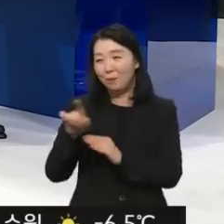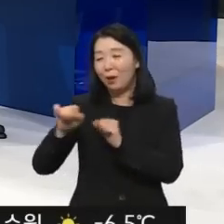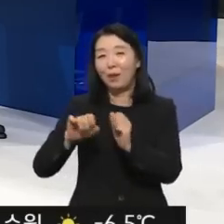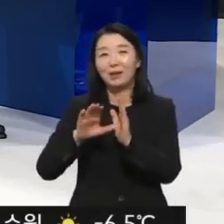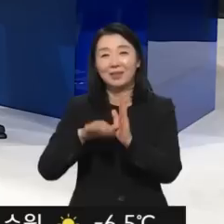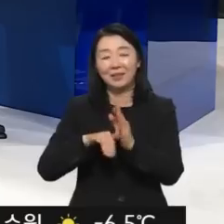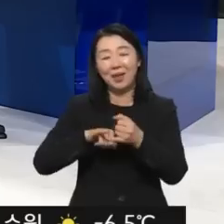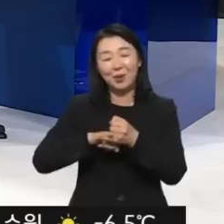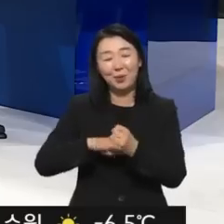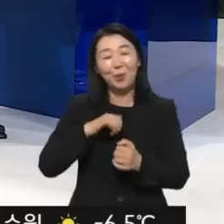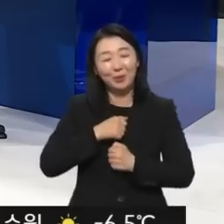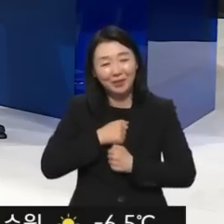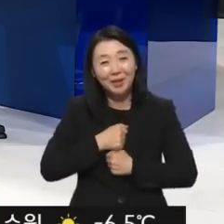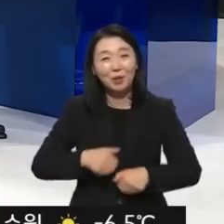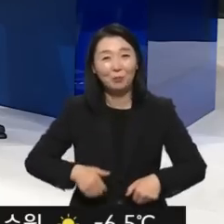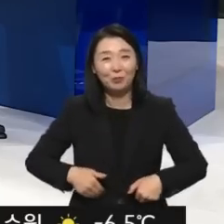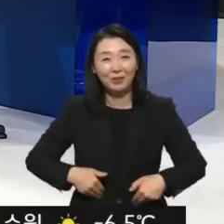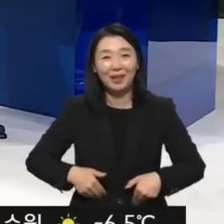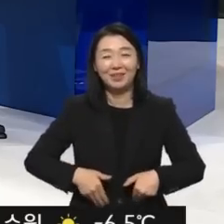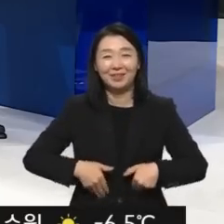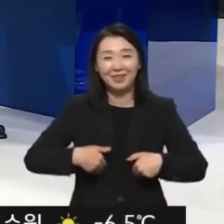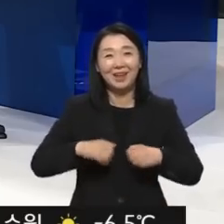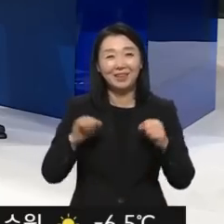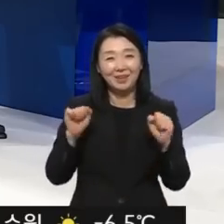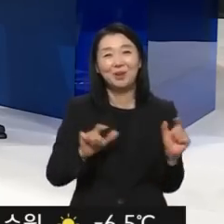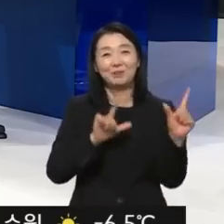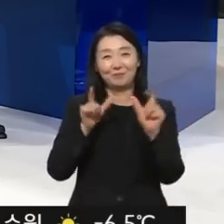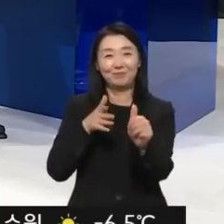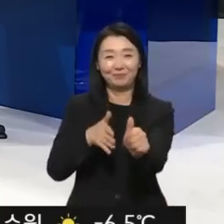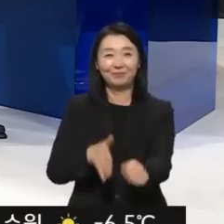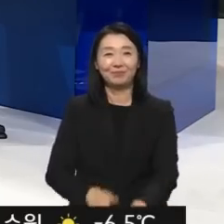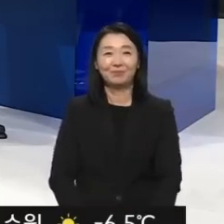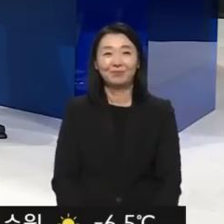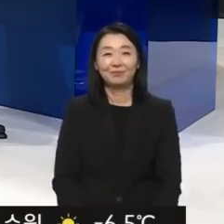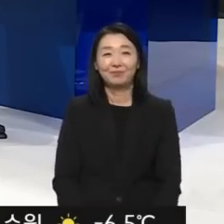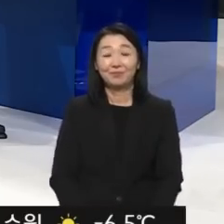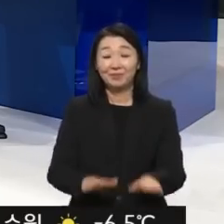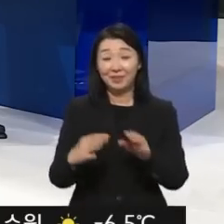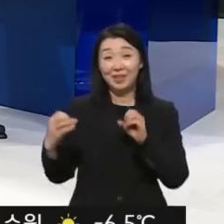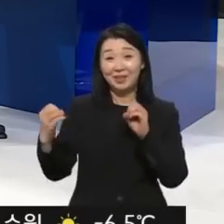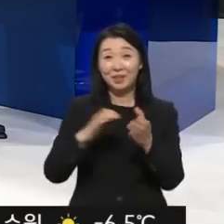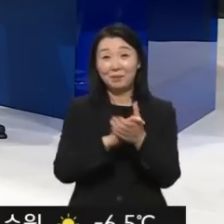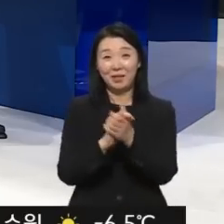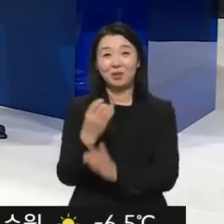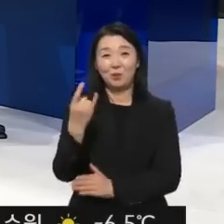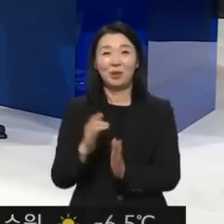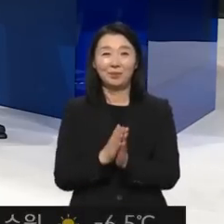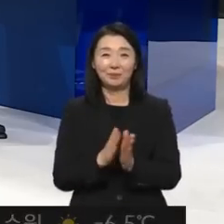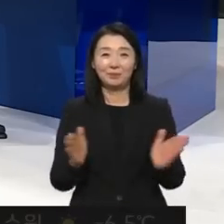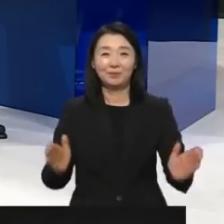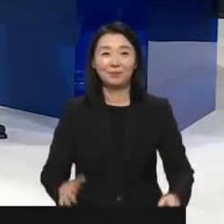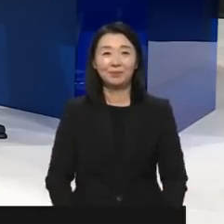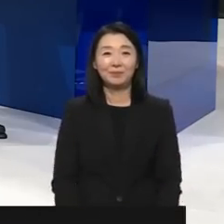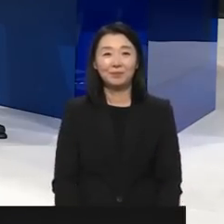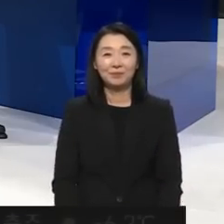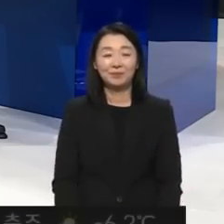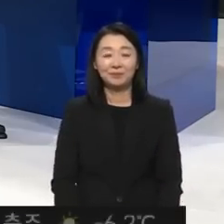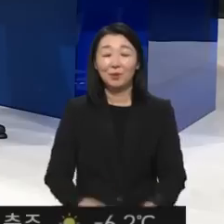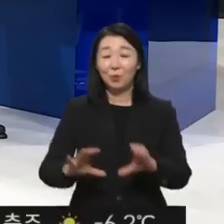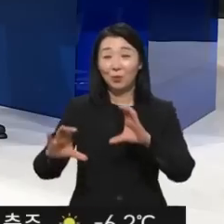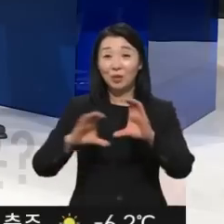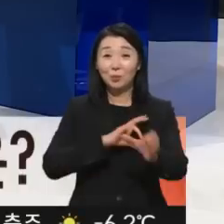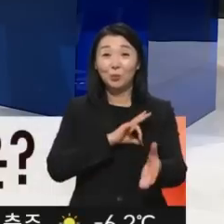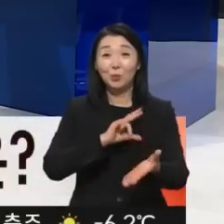꼭 챙기셔서 조금이라도 더 따뜻한 겨울 보내시면 좋겠습니다. 그럼 응답하라 다정회 시작하겠습니다. 네, 오늘의